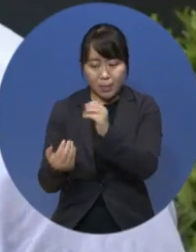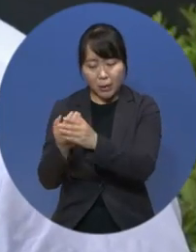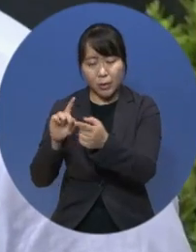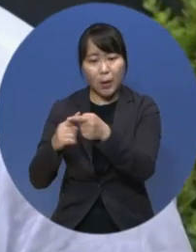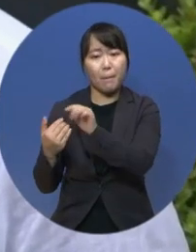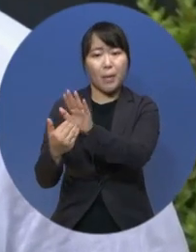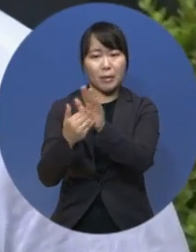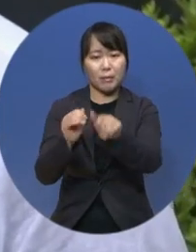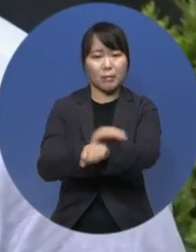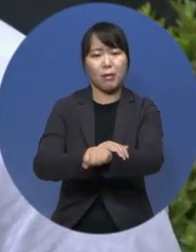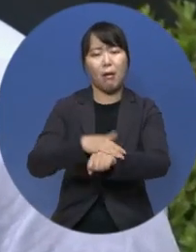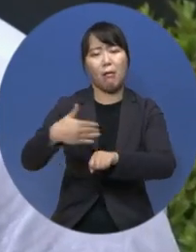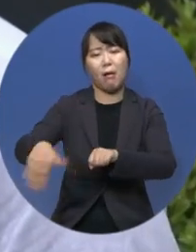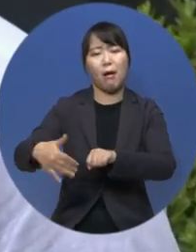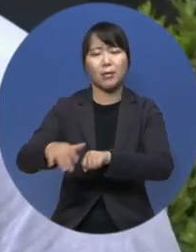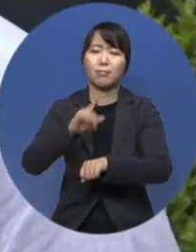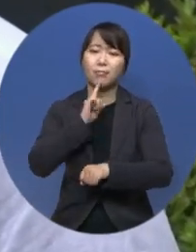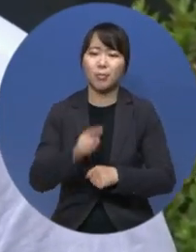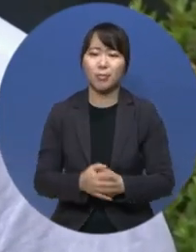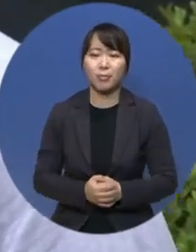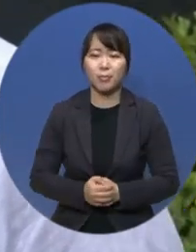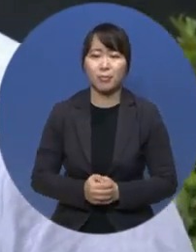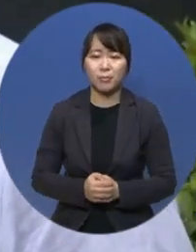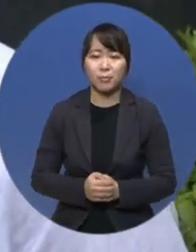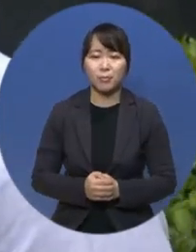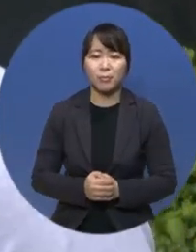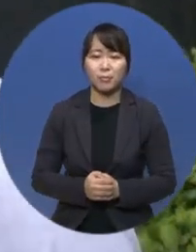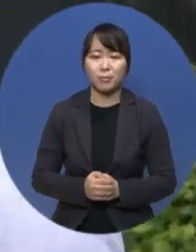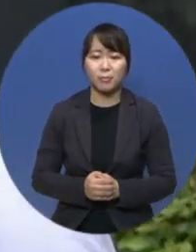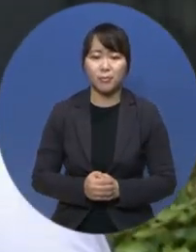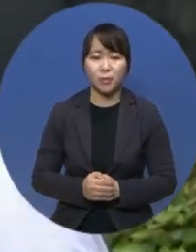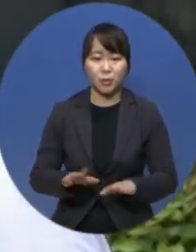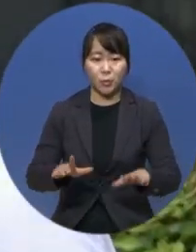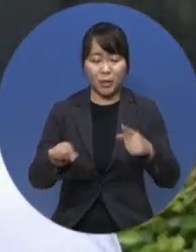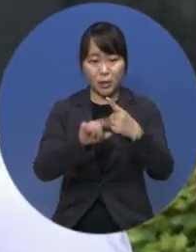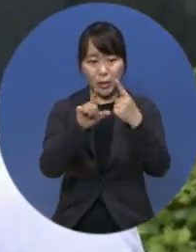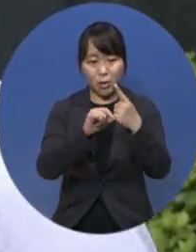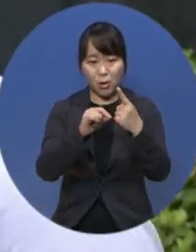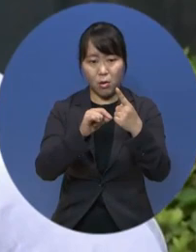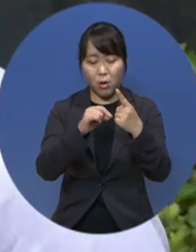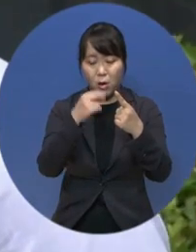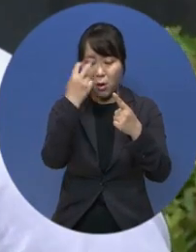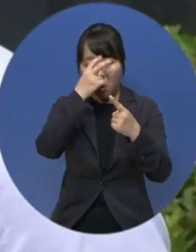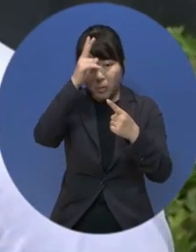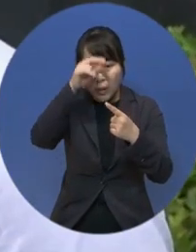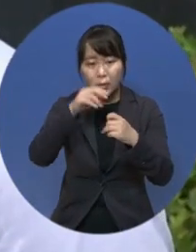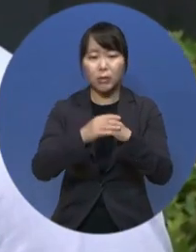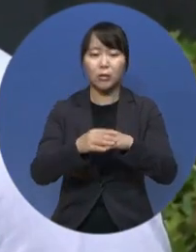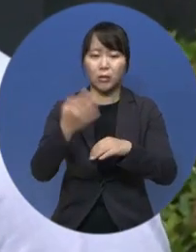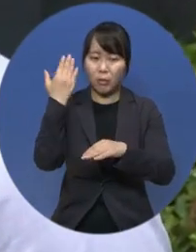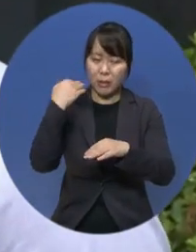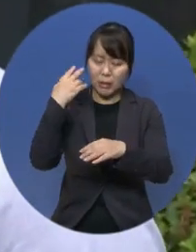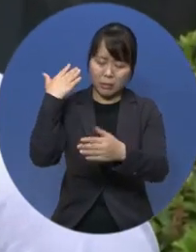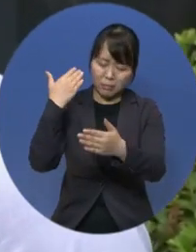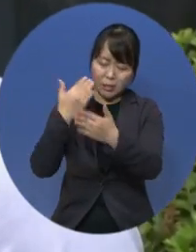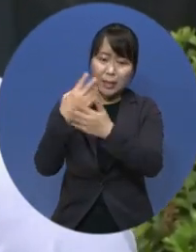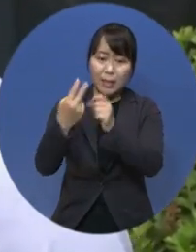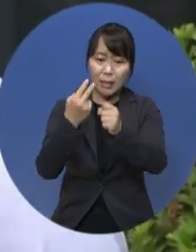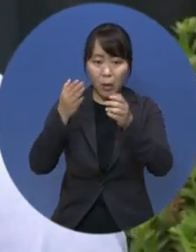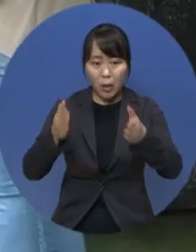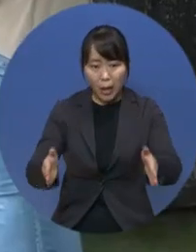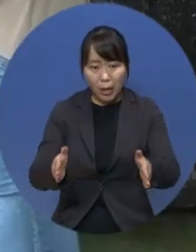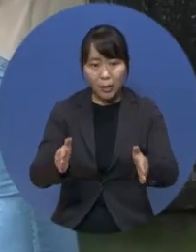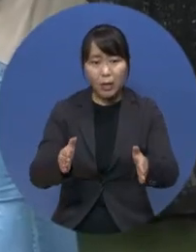제대로 이루어지지 않고 있다고 주장했습니다 올해 1월 검찰은 지나긴 영감 진행돼온 라던